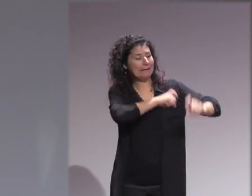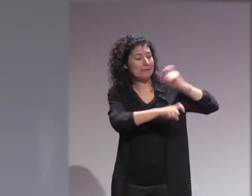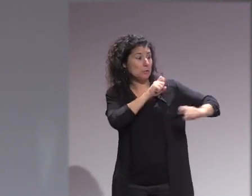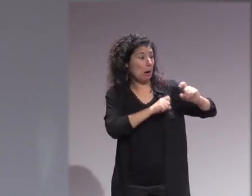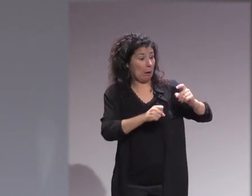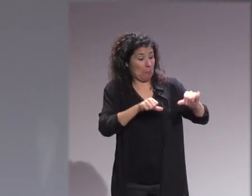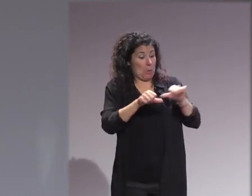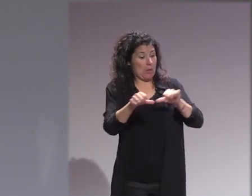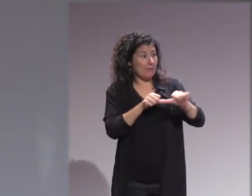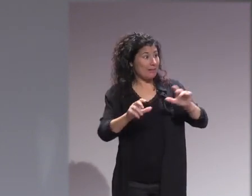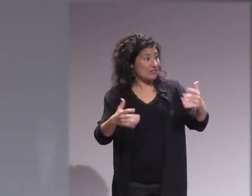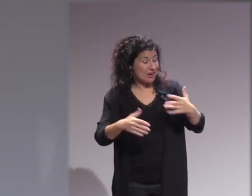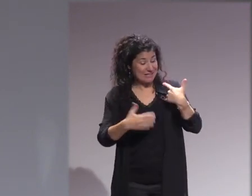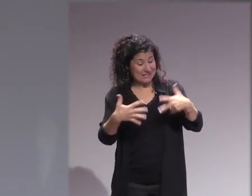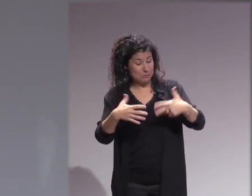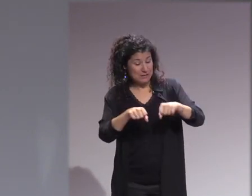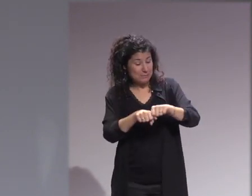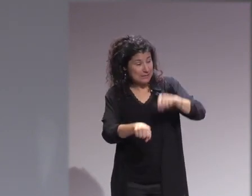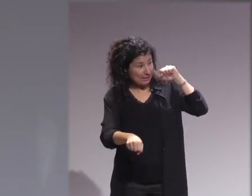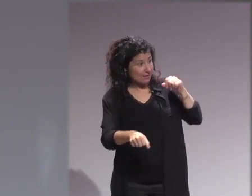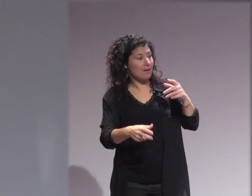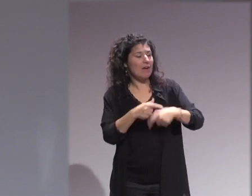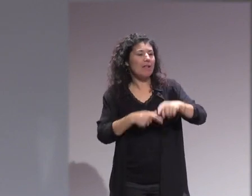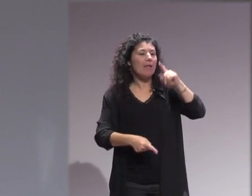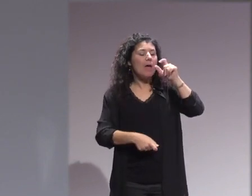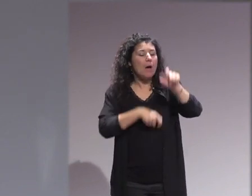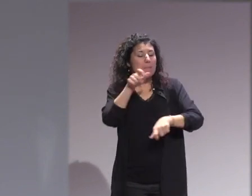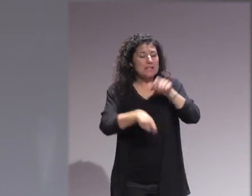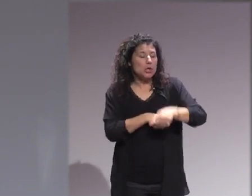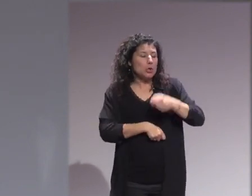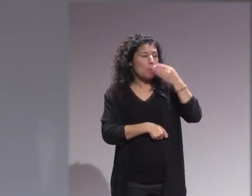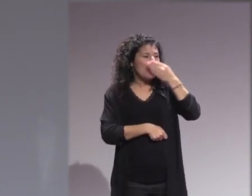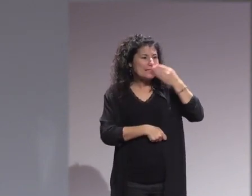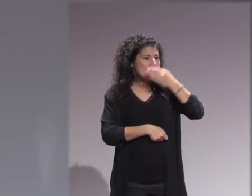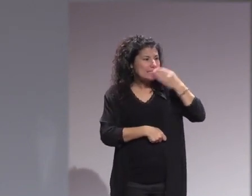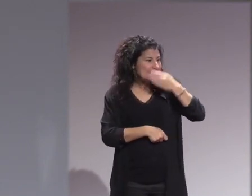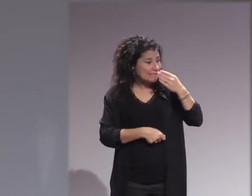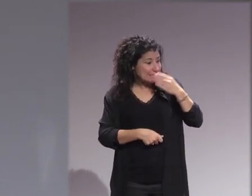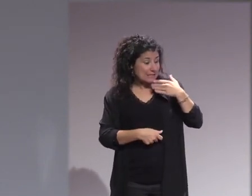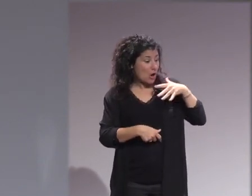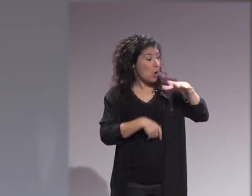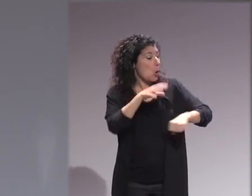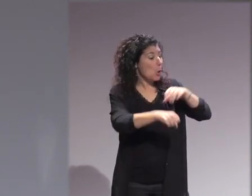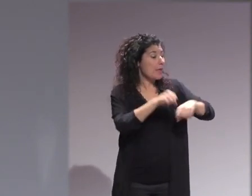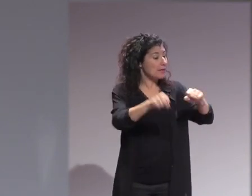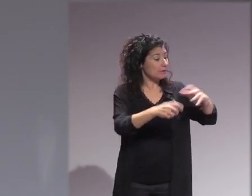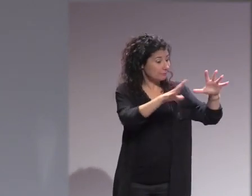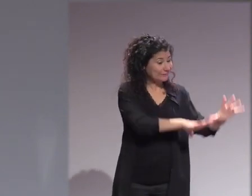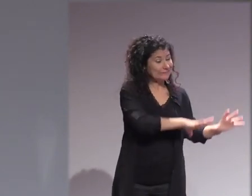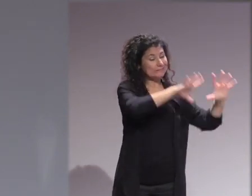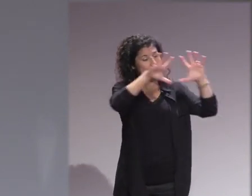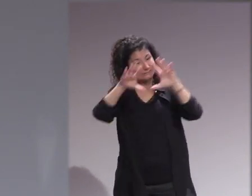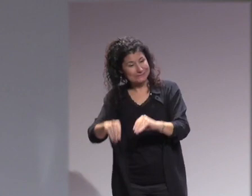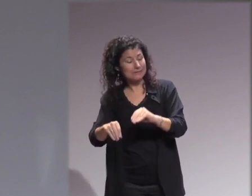en France, il y a une histoire du déplacement des métis des colonies vers l'Hexagone, où on se dit, qu'est-ce qu'on fait de cette population qui incarne la frontière